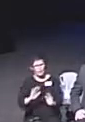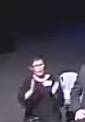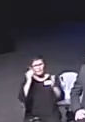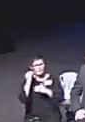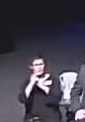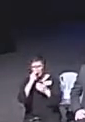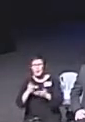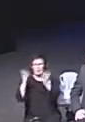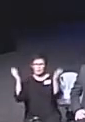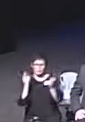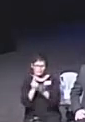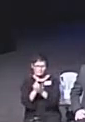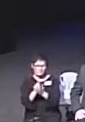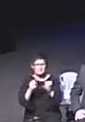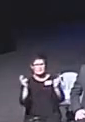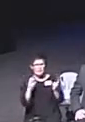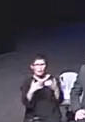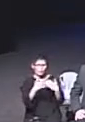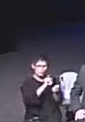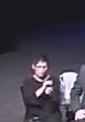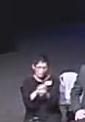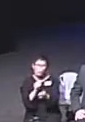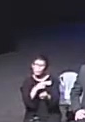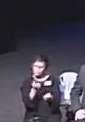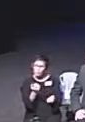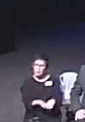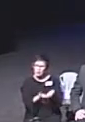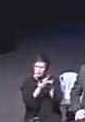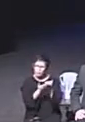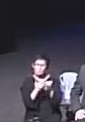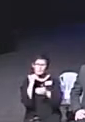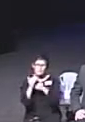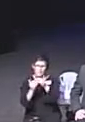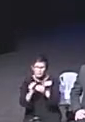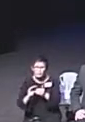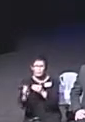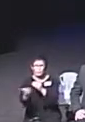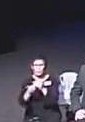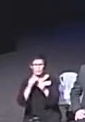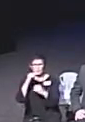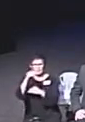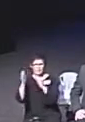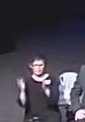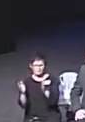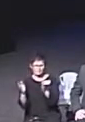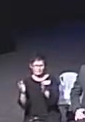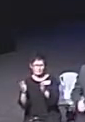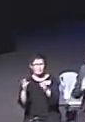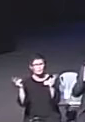elävää perintöään. Sähköiset työvälineet voivat auttaa perinnön uudelleen määrittelyssä,